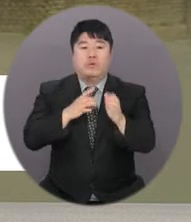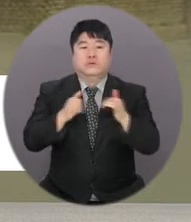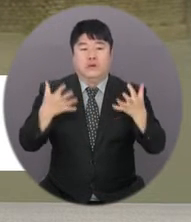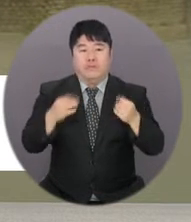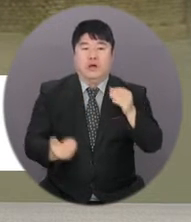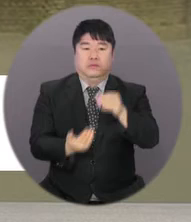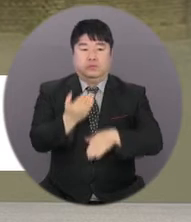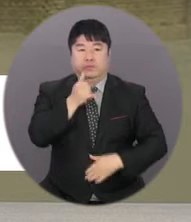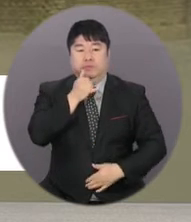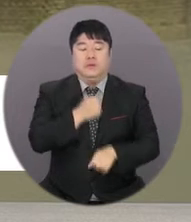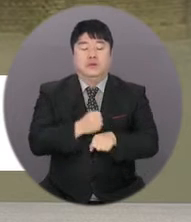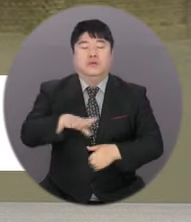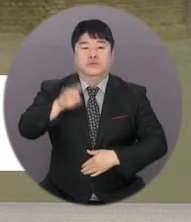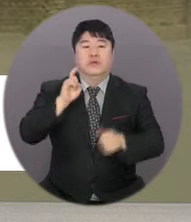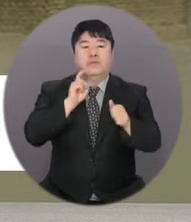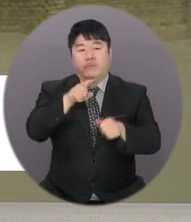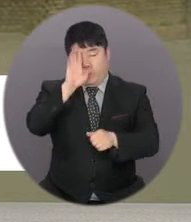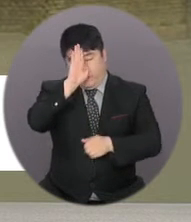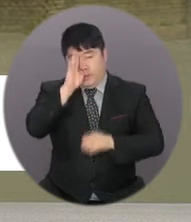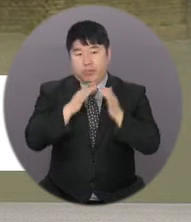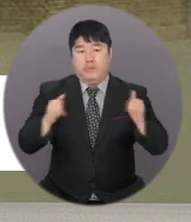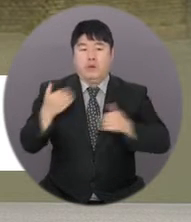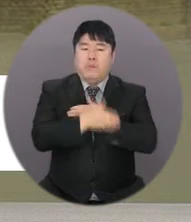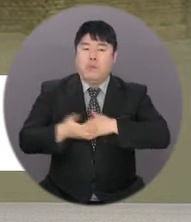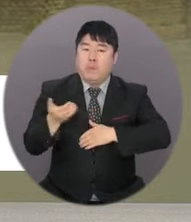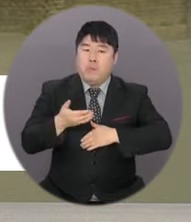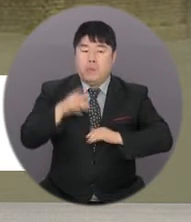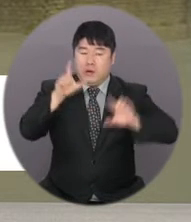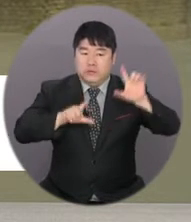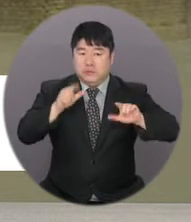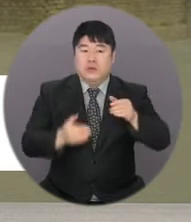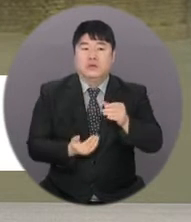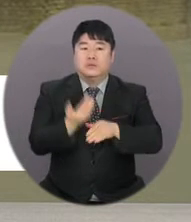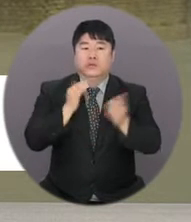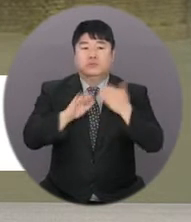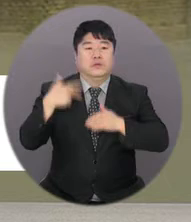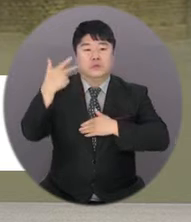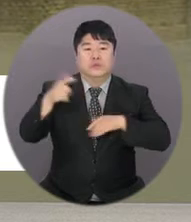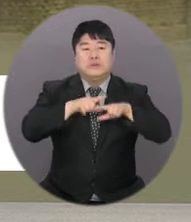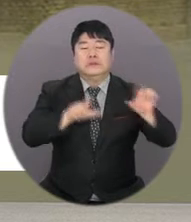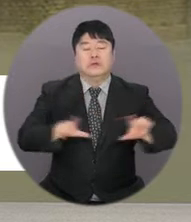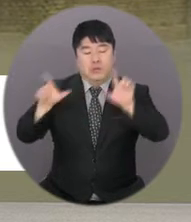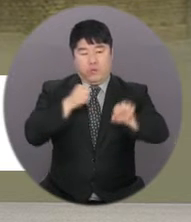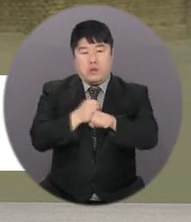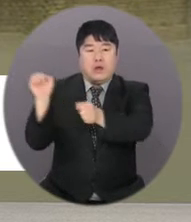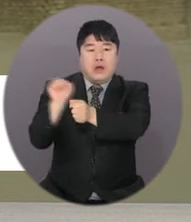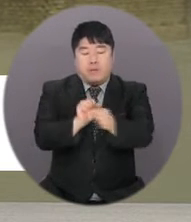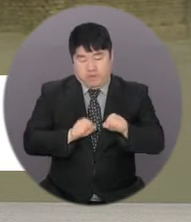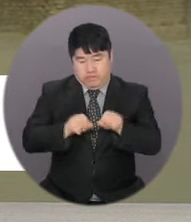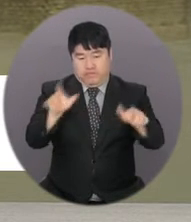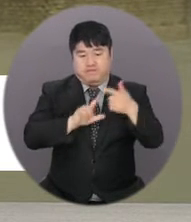무더기로 쏟아졌습니다. 최초 환자는 근육통 등의 증상이 나타난 뒤 일주일가량 일상생활을 해 감염